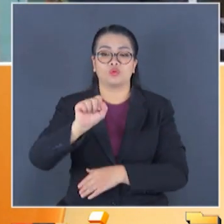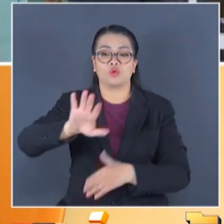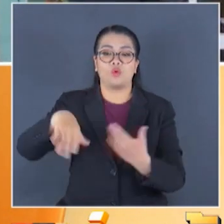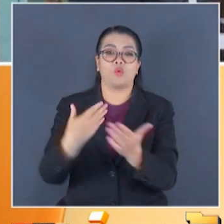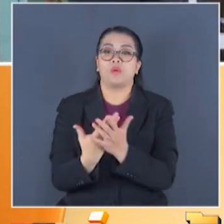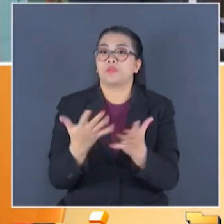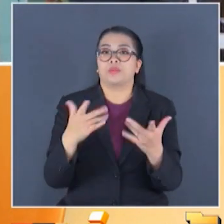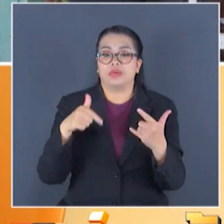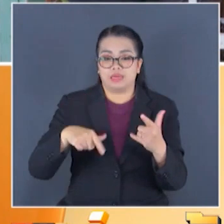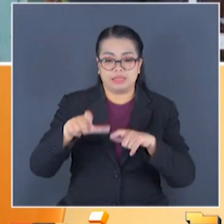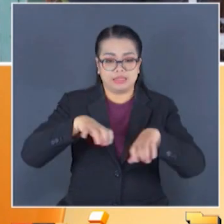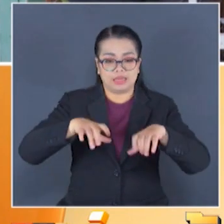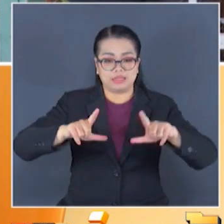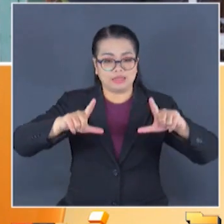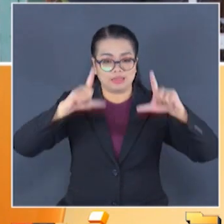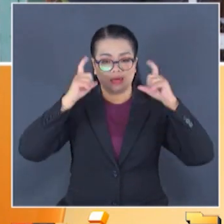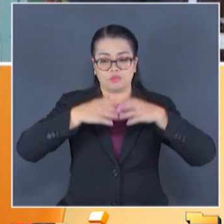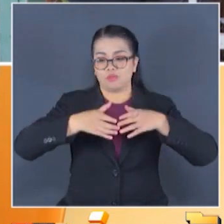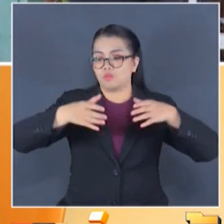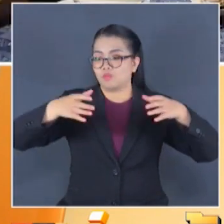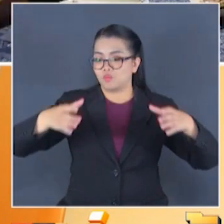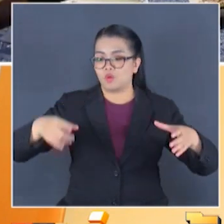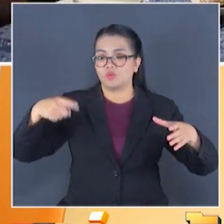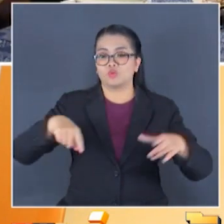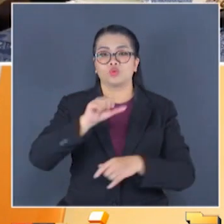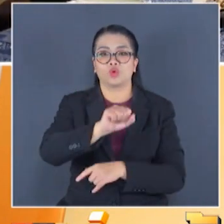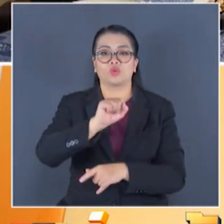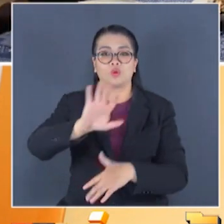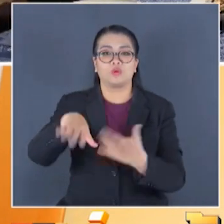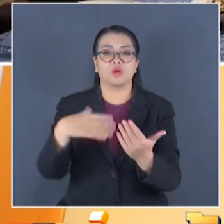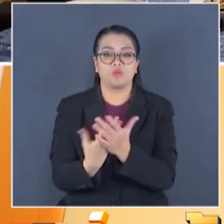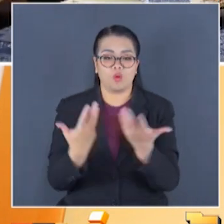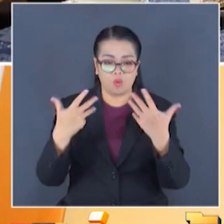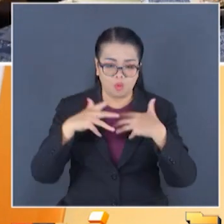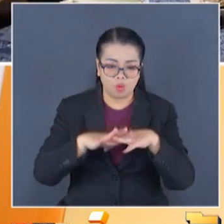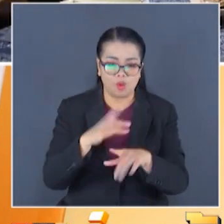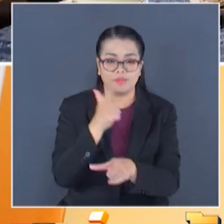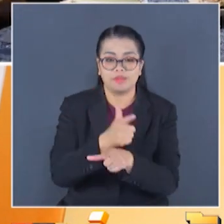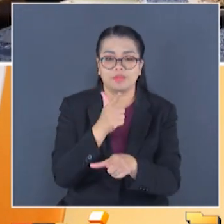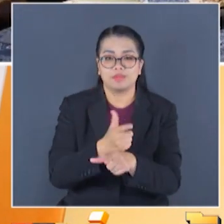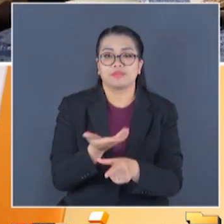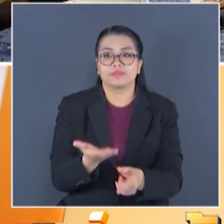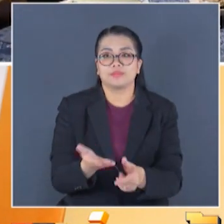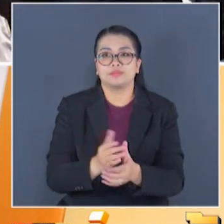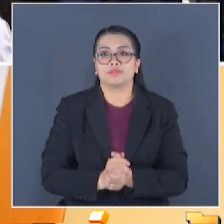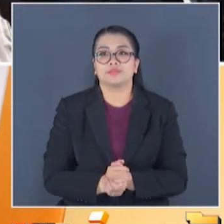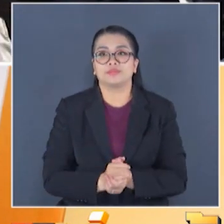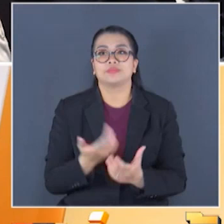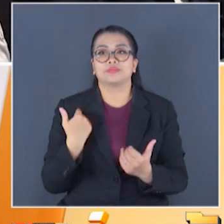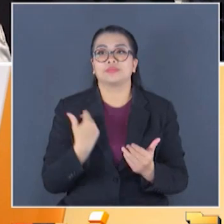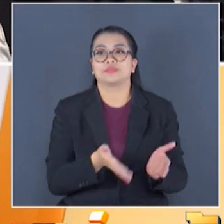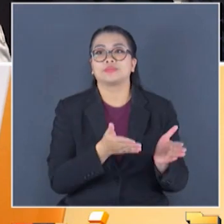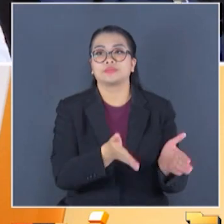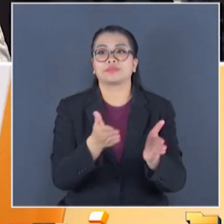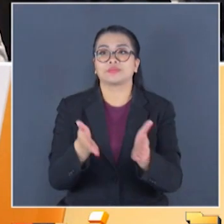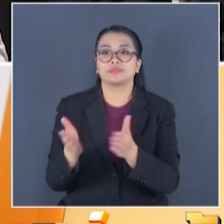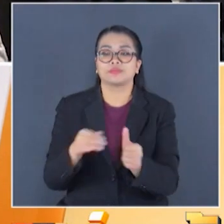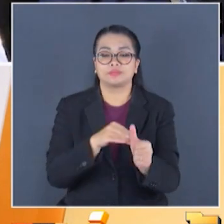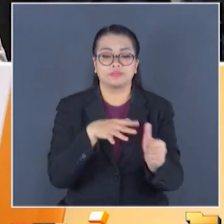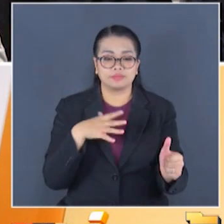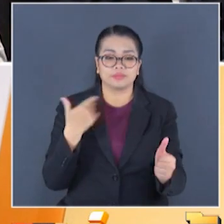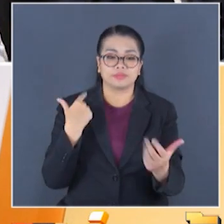แต่คราวนี้เปนการจัดใหญ่เลยเอ ดูรศhornาถกือครั้งนั้กมีบางคนคุณ